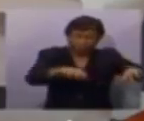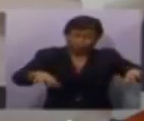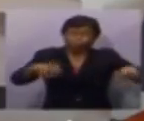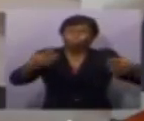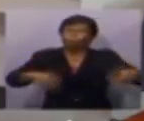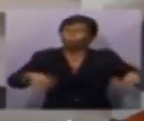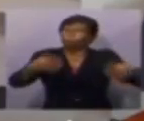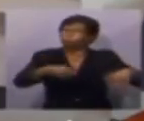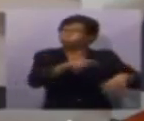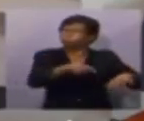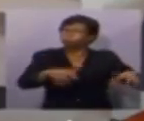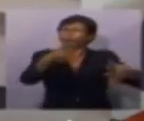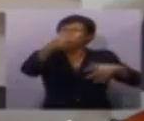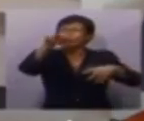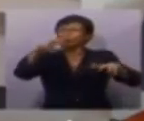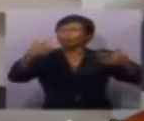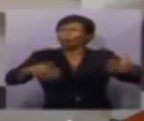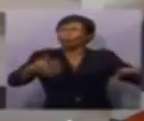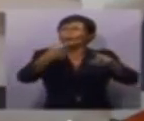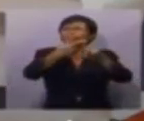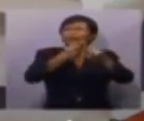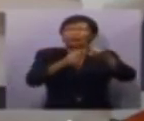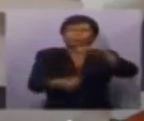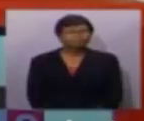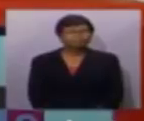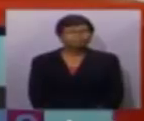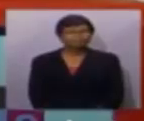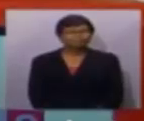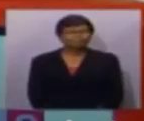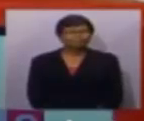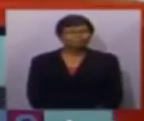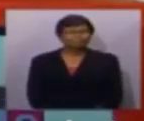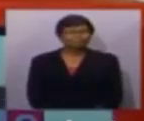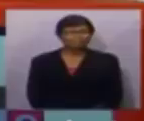PRU 14 ini, kawasan panas berasaskan personaliti.